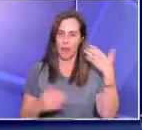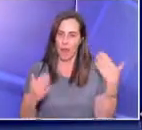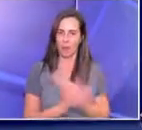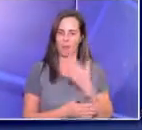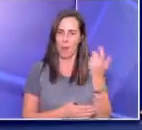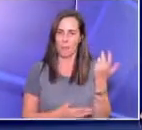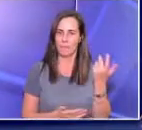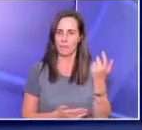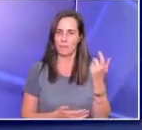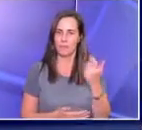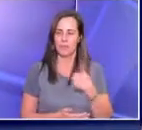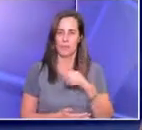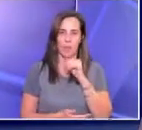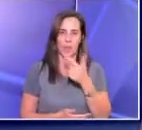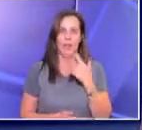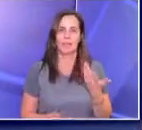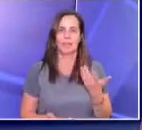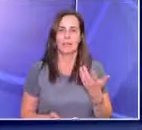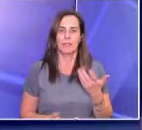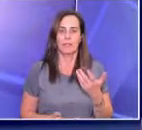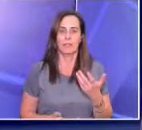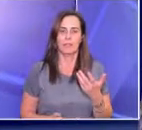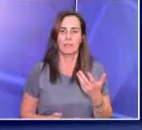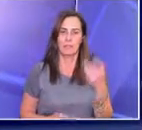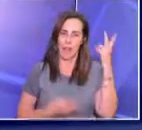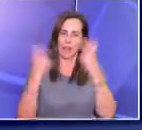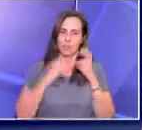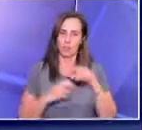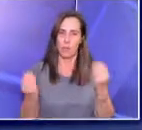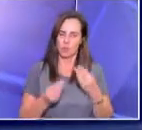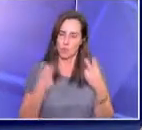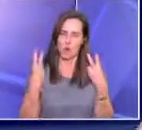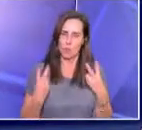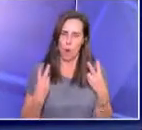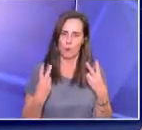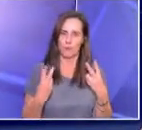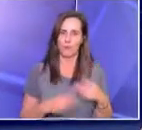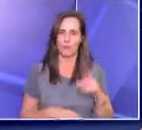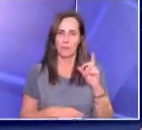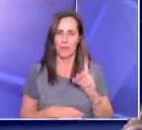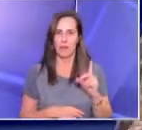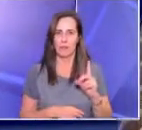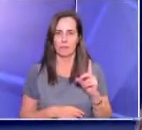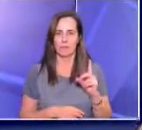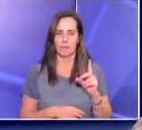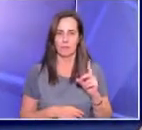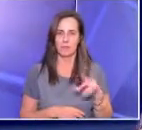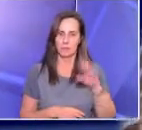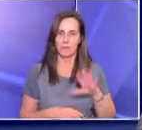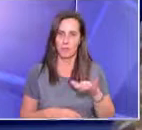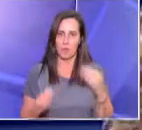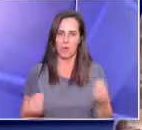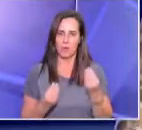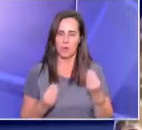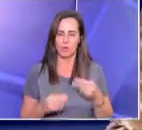חשיבה שאני לא רוצה להגיד, לניסיון יש באמת משהו שהוא משמעותי, אבל יש בה גם משהו